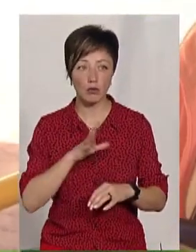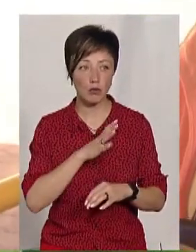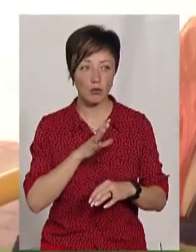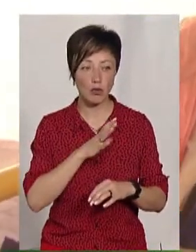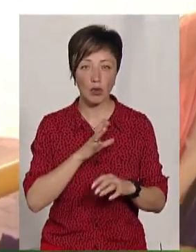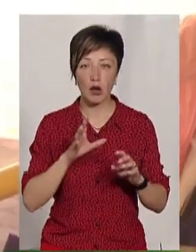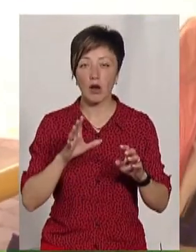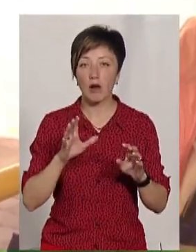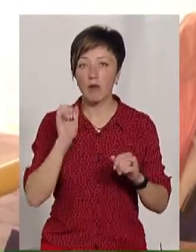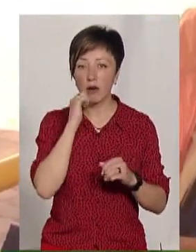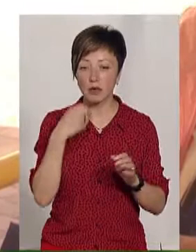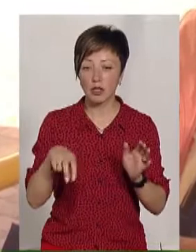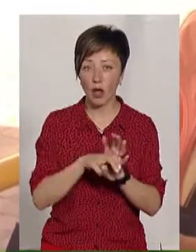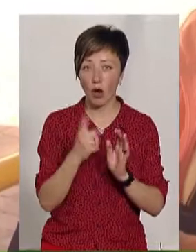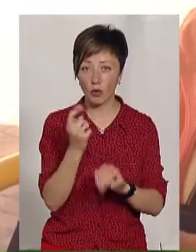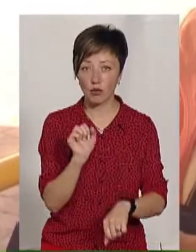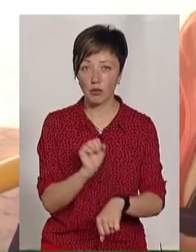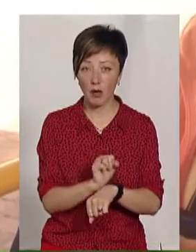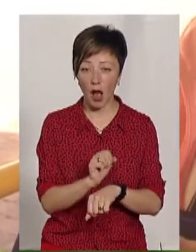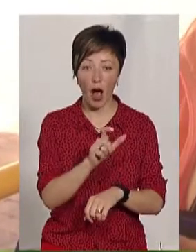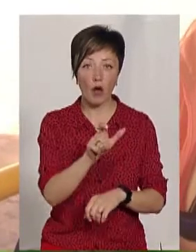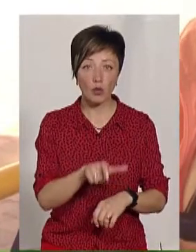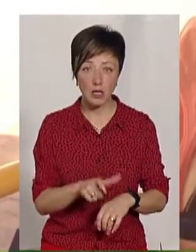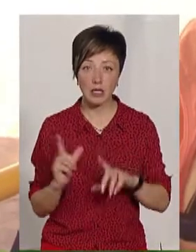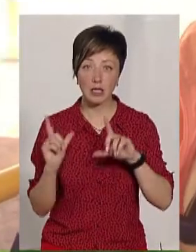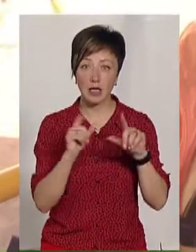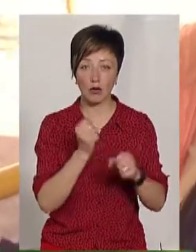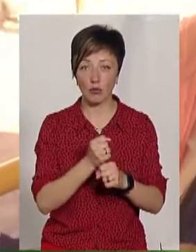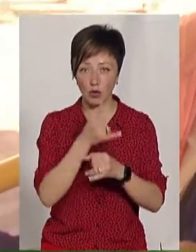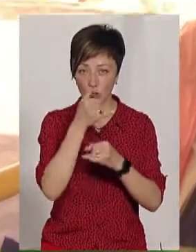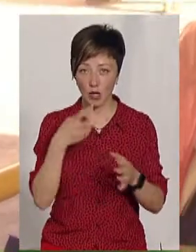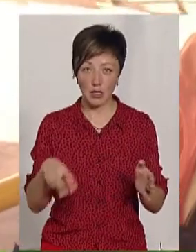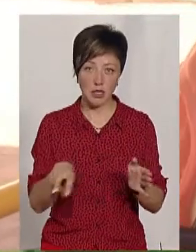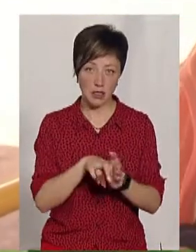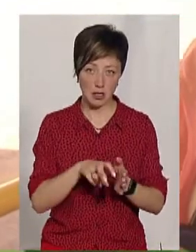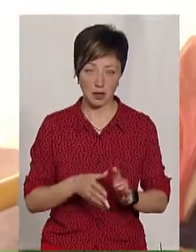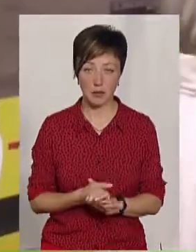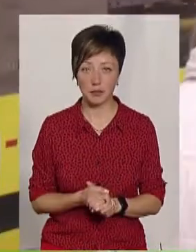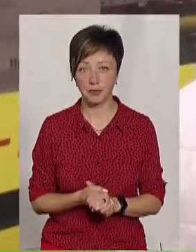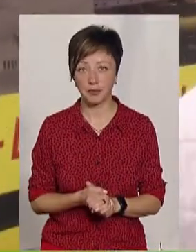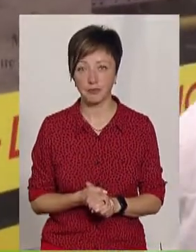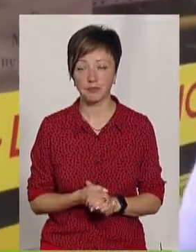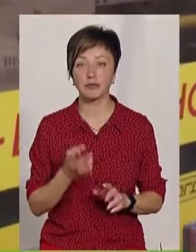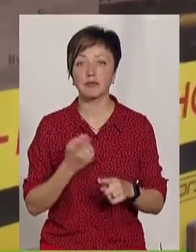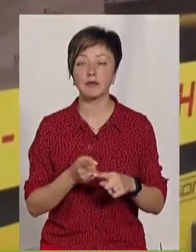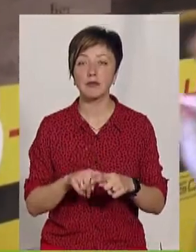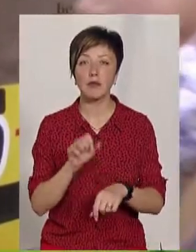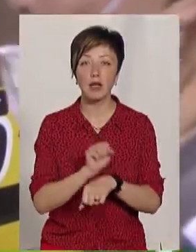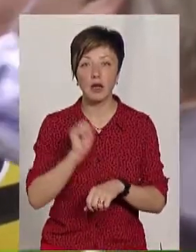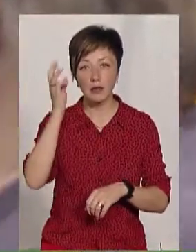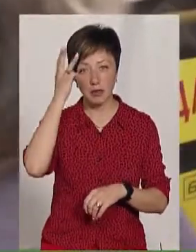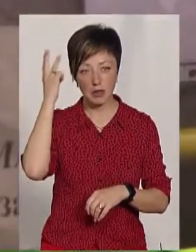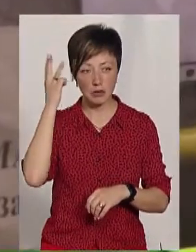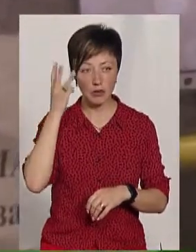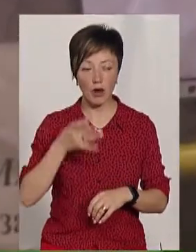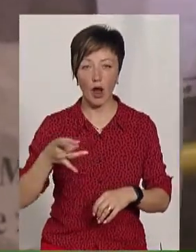навіть випадок, що бабушка зайшла одну зупинку, приїхала, а людина, яка їхала на роботу, не могла сісти на роботу і подоїхати. А це зупинка хмельницького